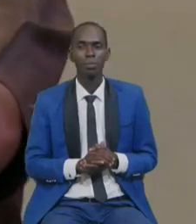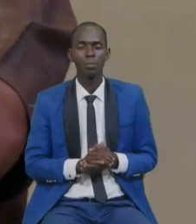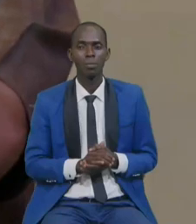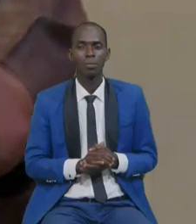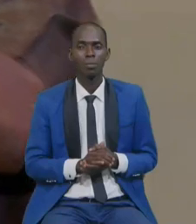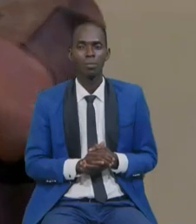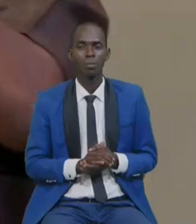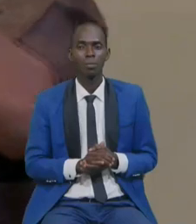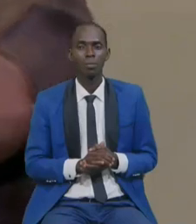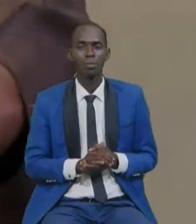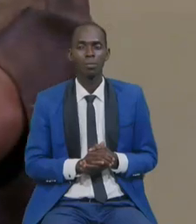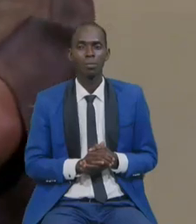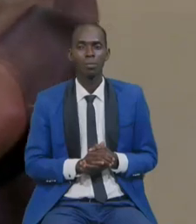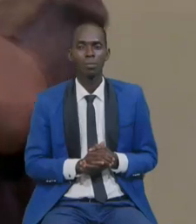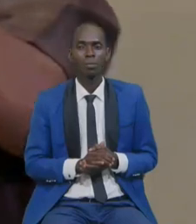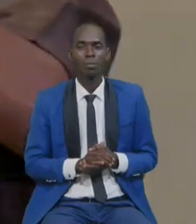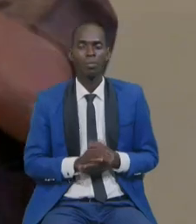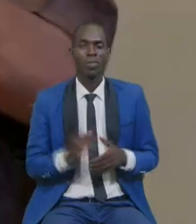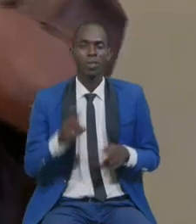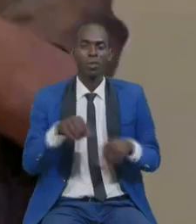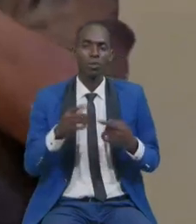J'ai senti une fraîcheur sur mon dos.